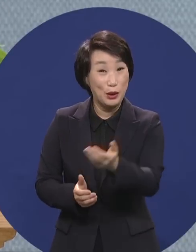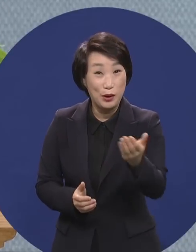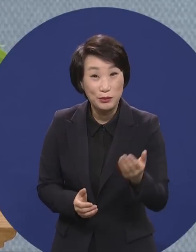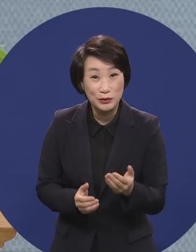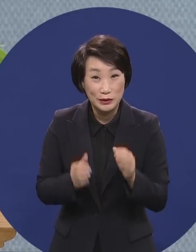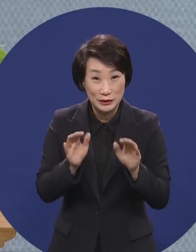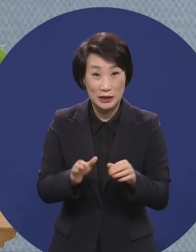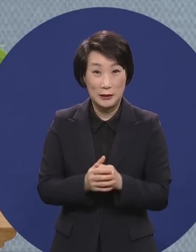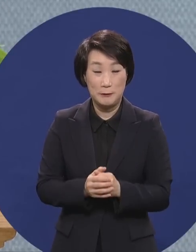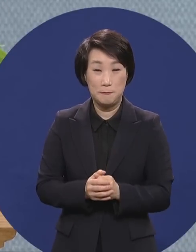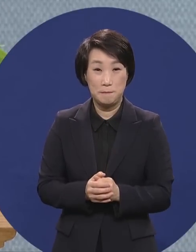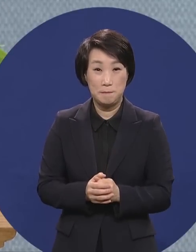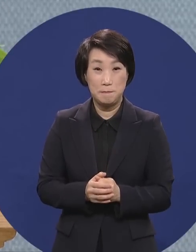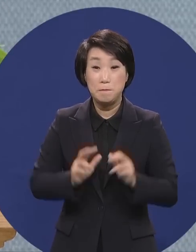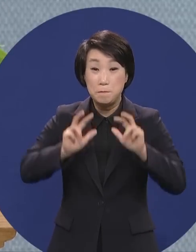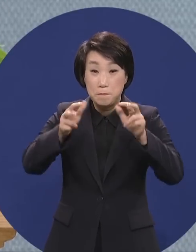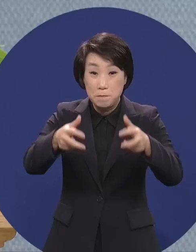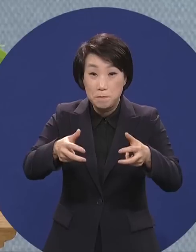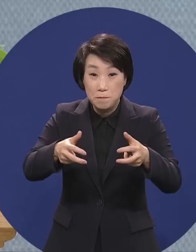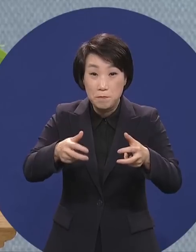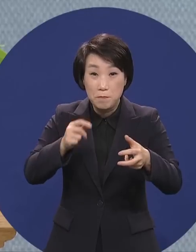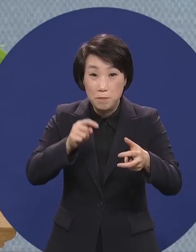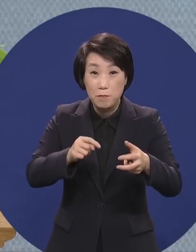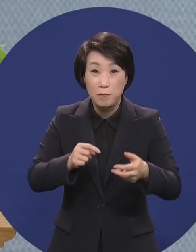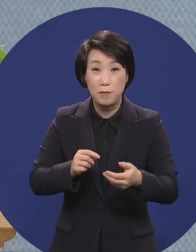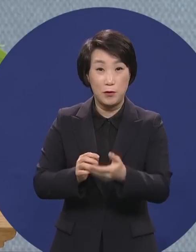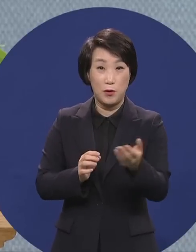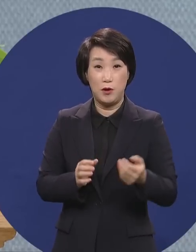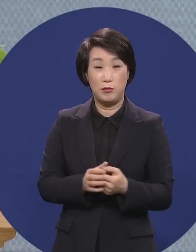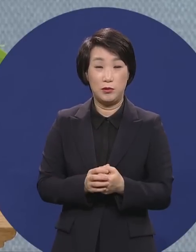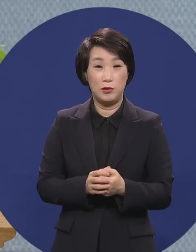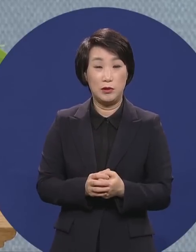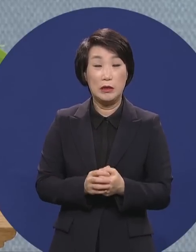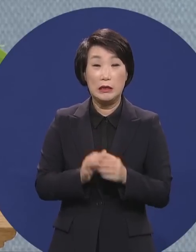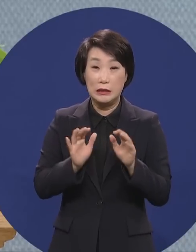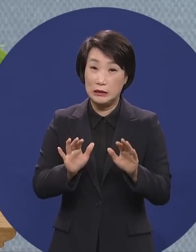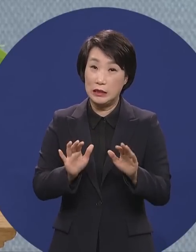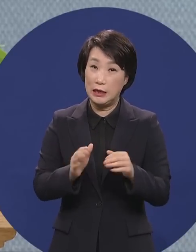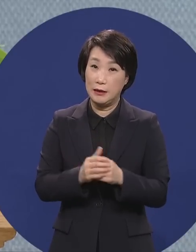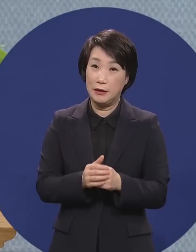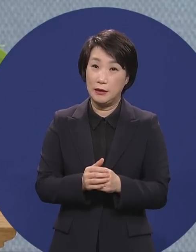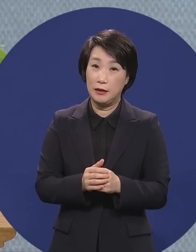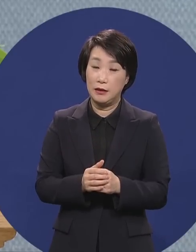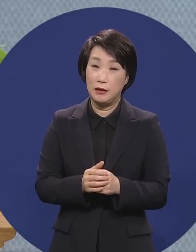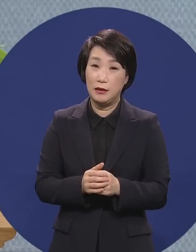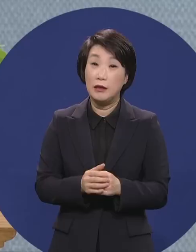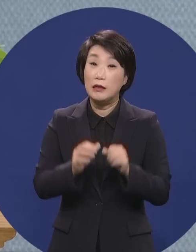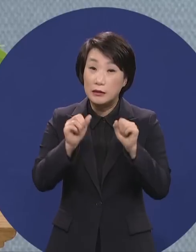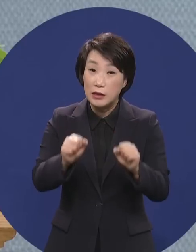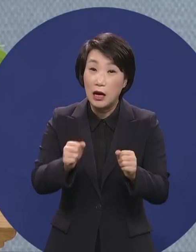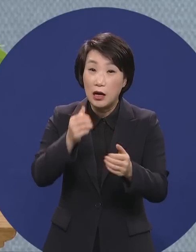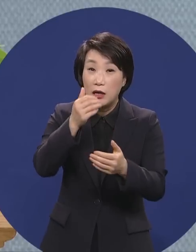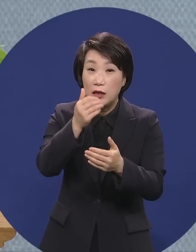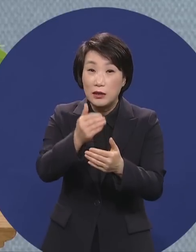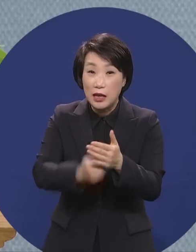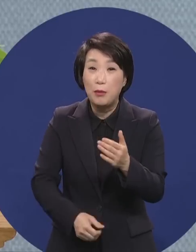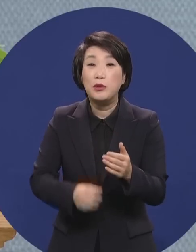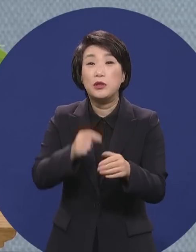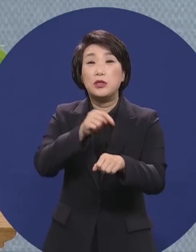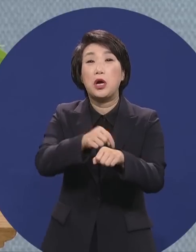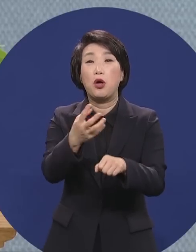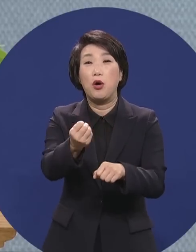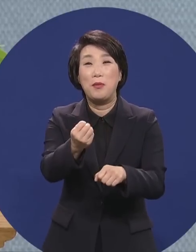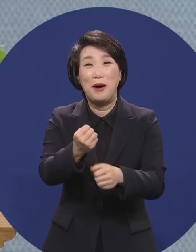여러분, 이 집은 얼마나 생존의 시간이